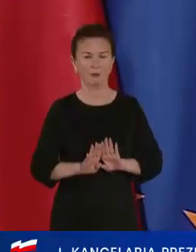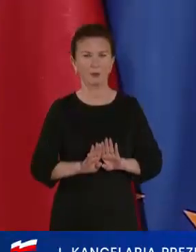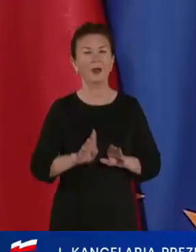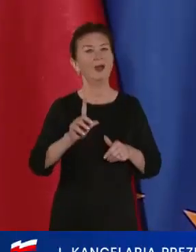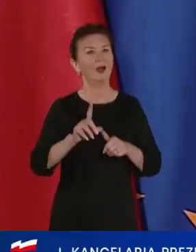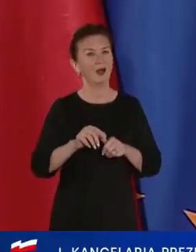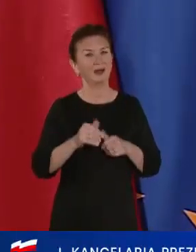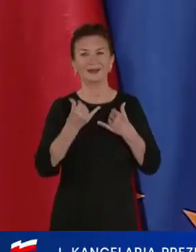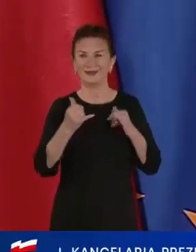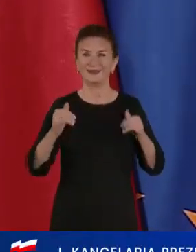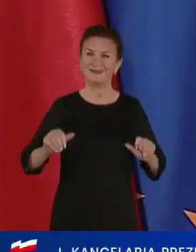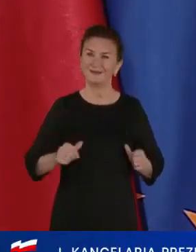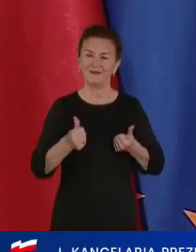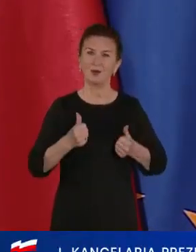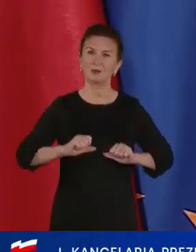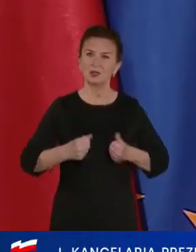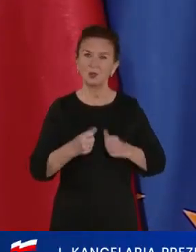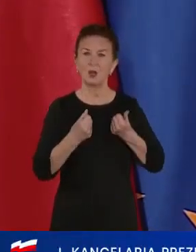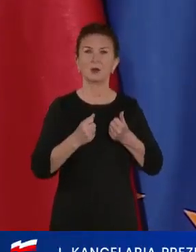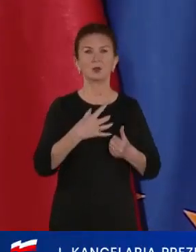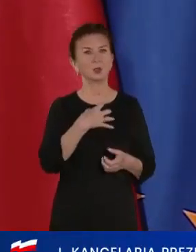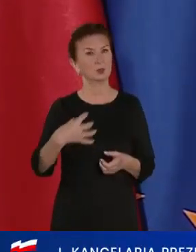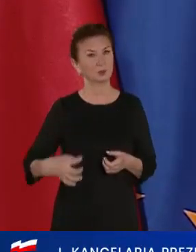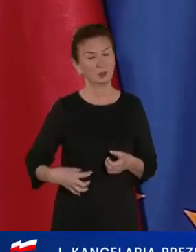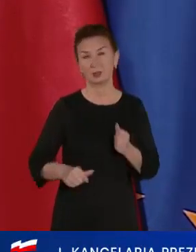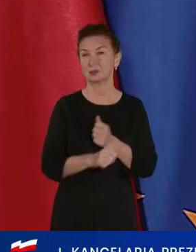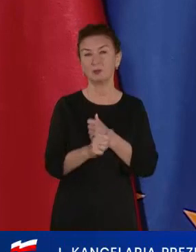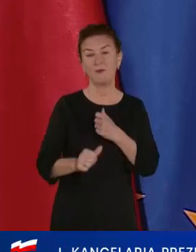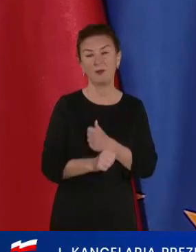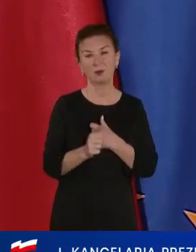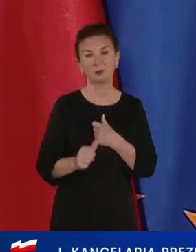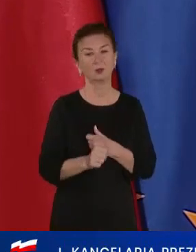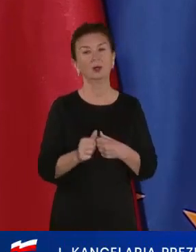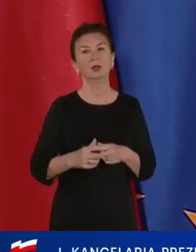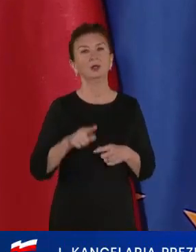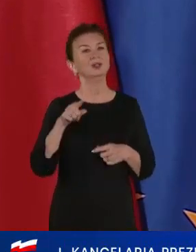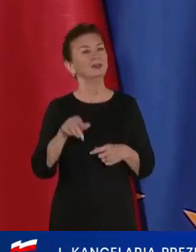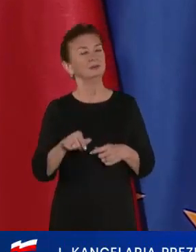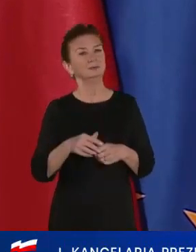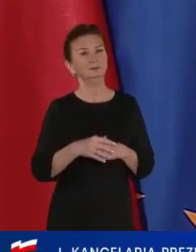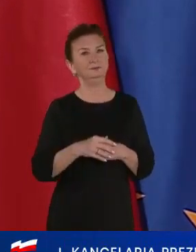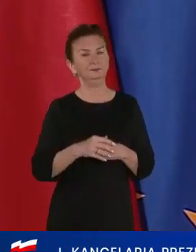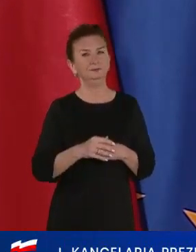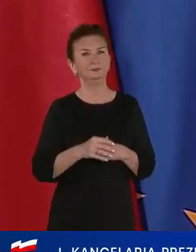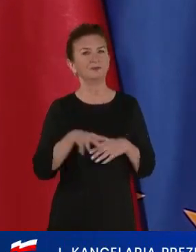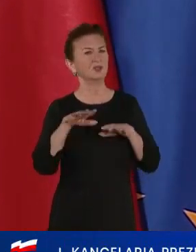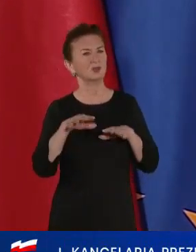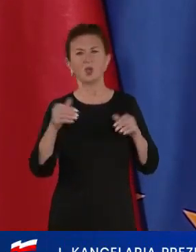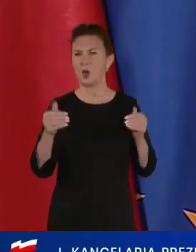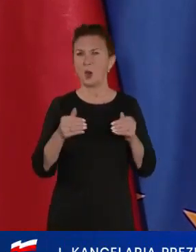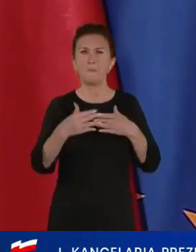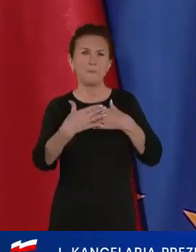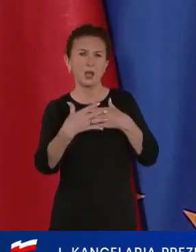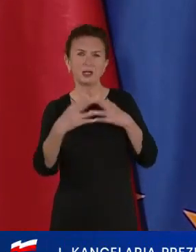o inne formy działalności gospodarczej, to ze względu na to, że tam poziom kontaktów,